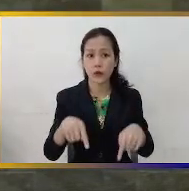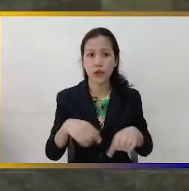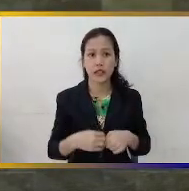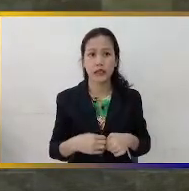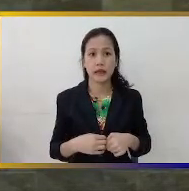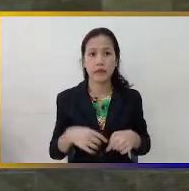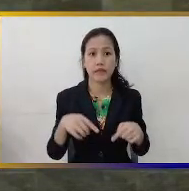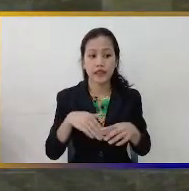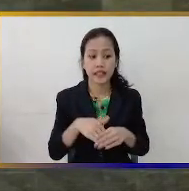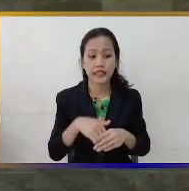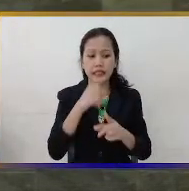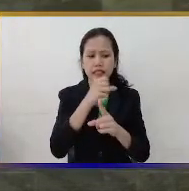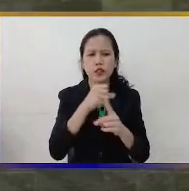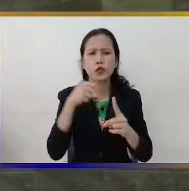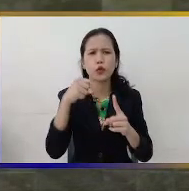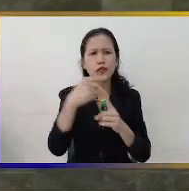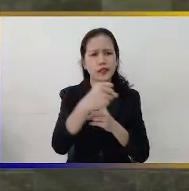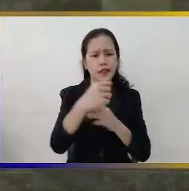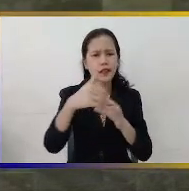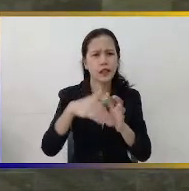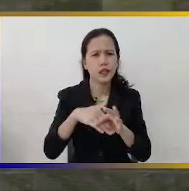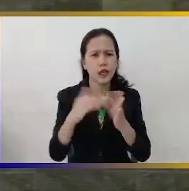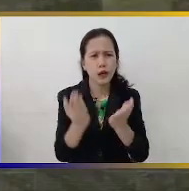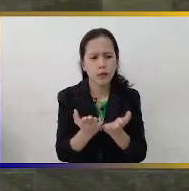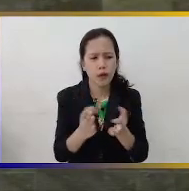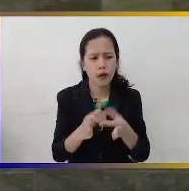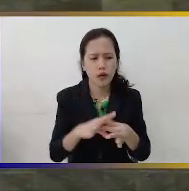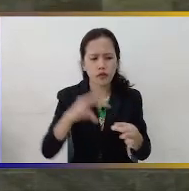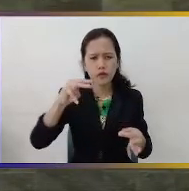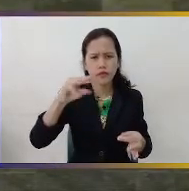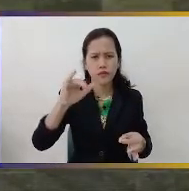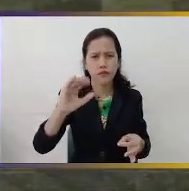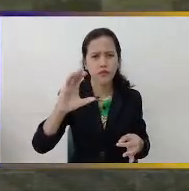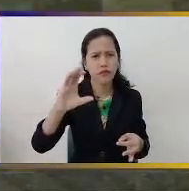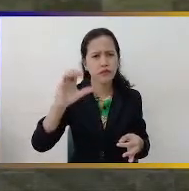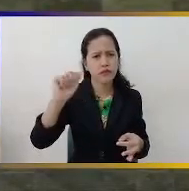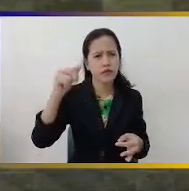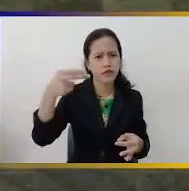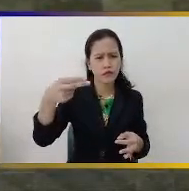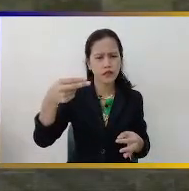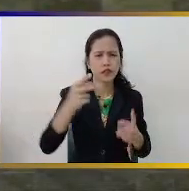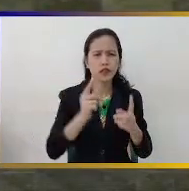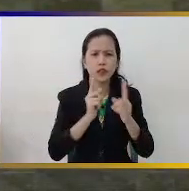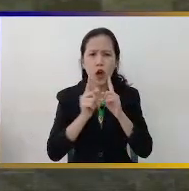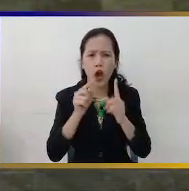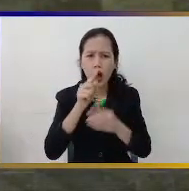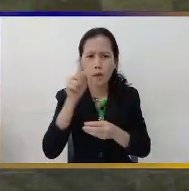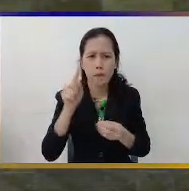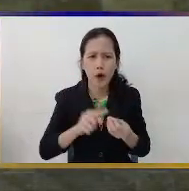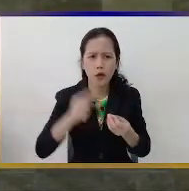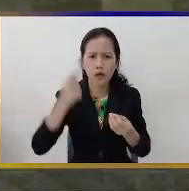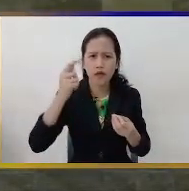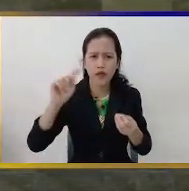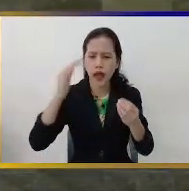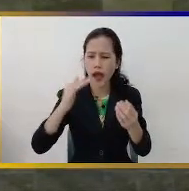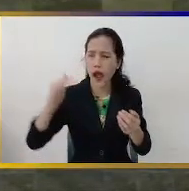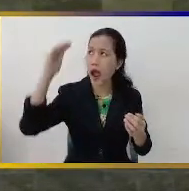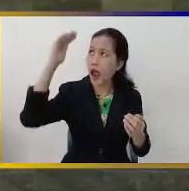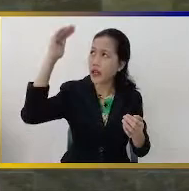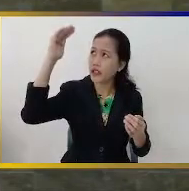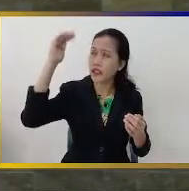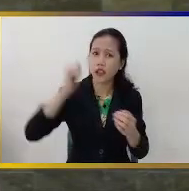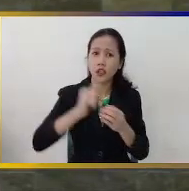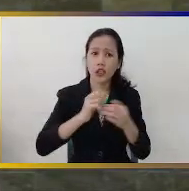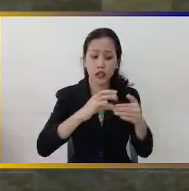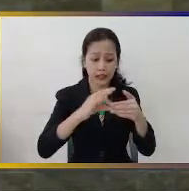po ng Book of Micah, dito po i-deal yung mga head ng bawat bansa. Okay, dito po